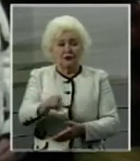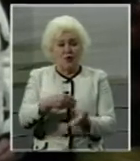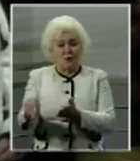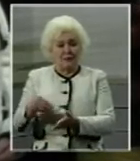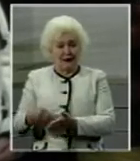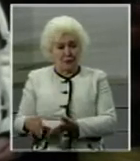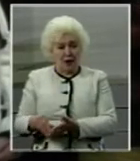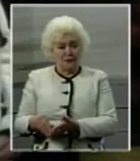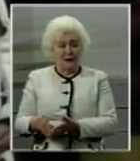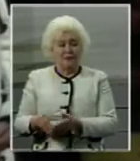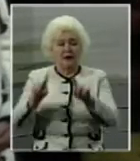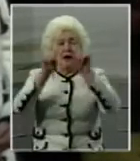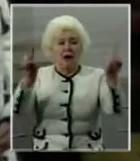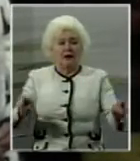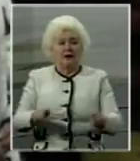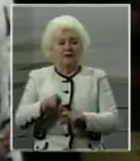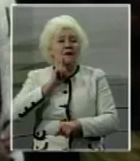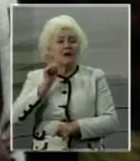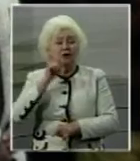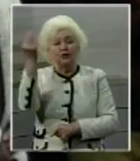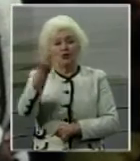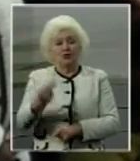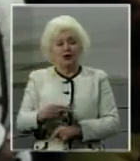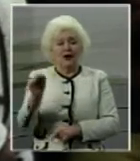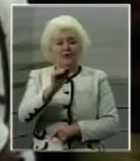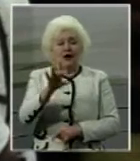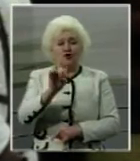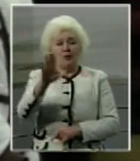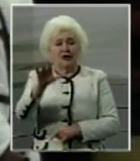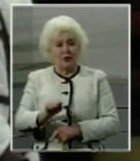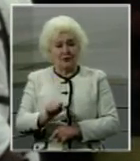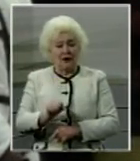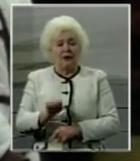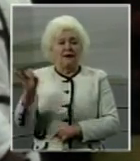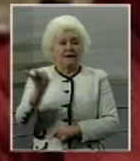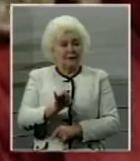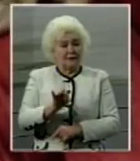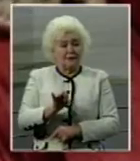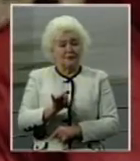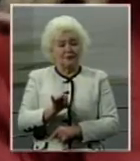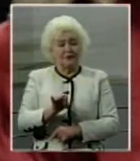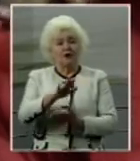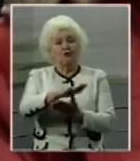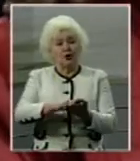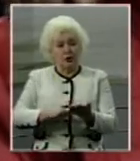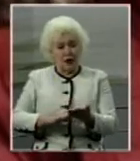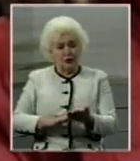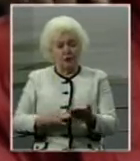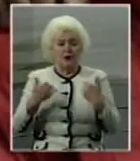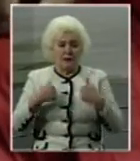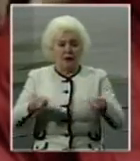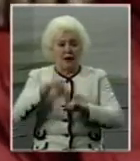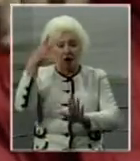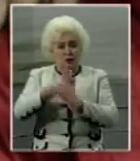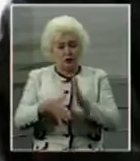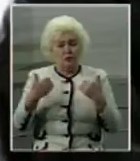придбати картини молодого художника Федора Романова. І в подальшому, я так